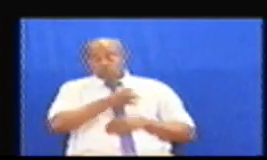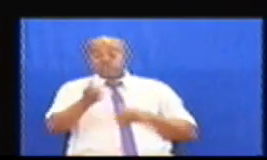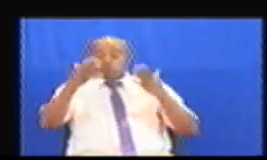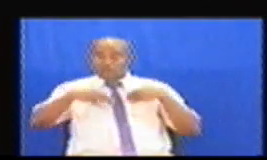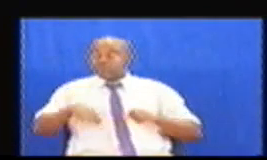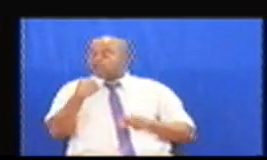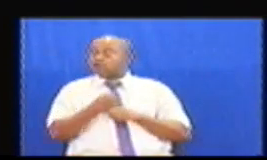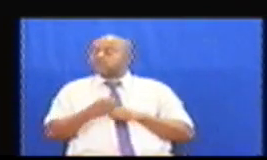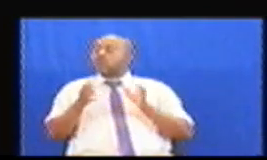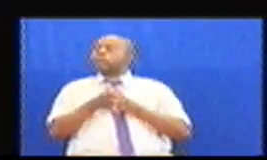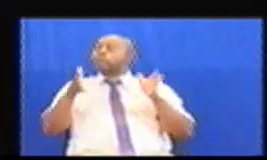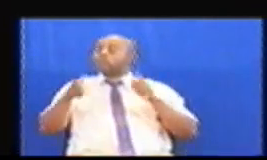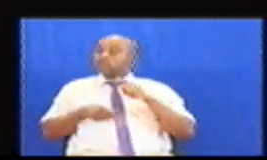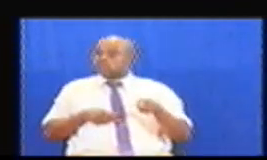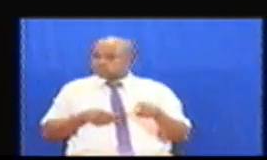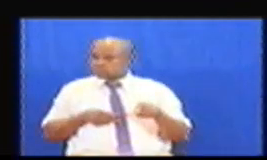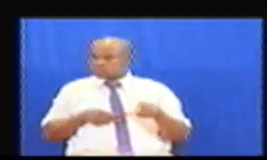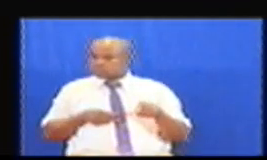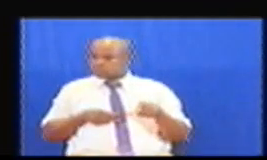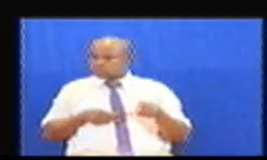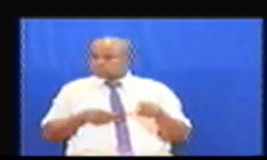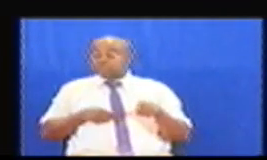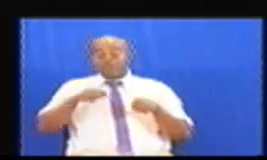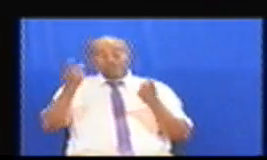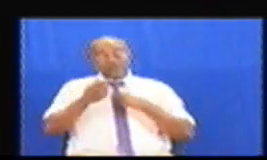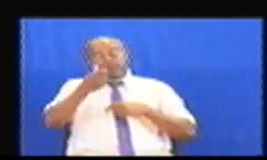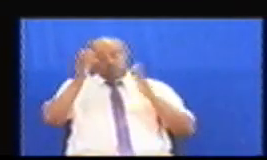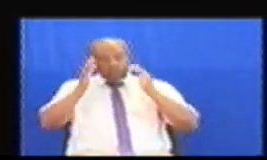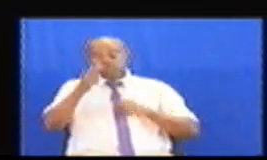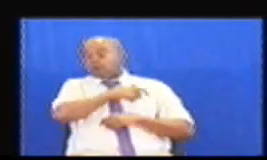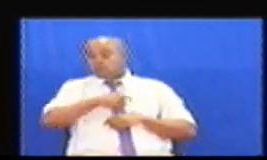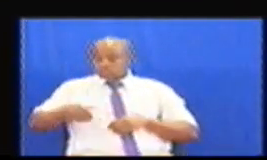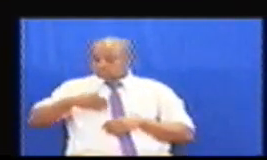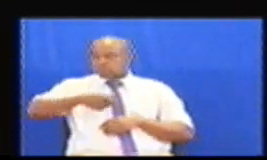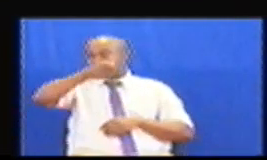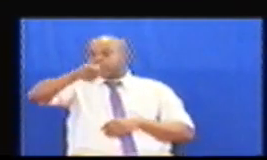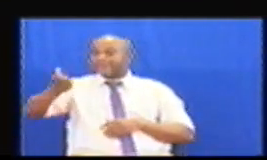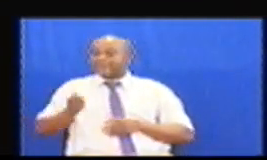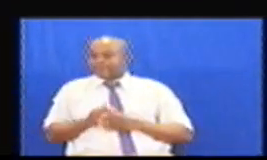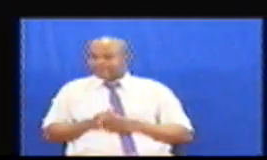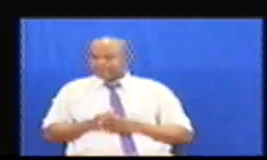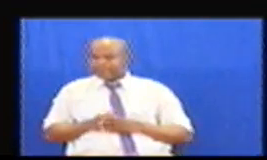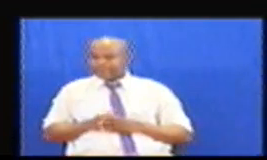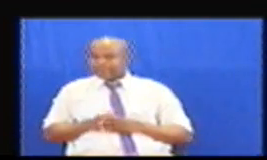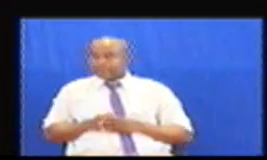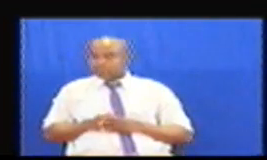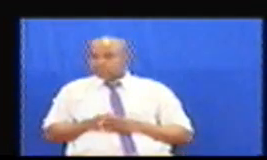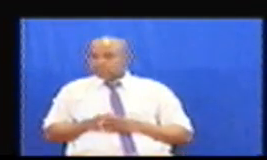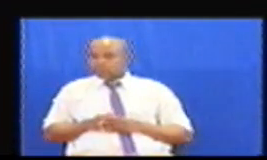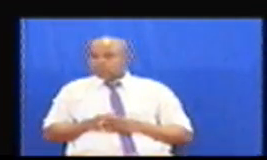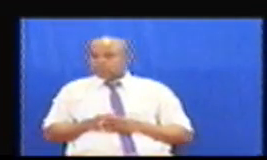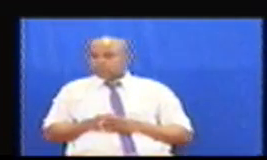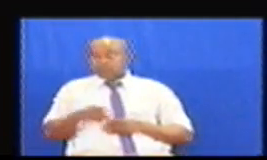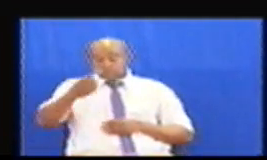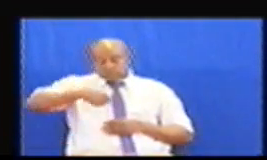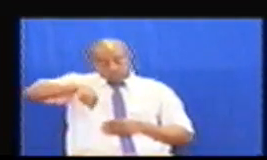kubwa sana pamoja na serikali nzima, chini ya Mheshimiwa Rais Dr. John Pombe Joseph Magufuli. Kutoa maelekezo tu haitoshi. Kama sisi